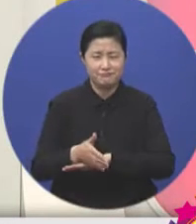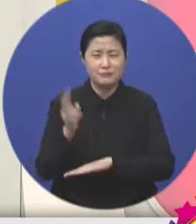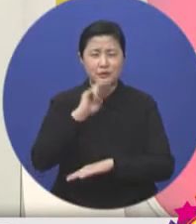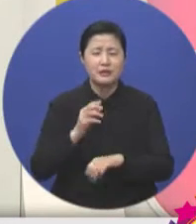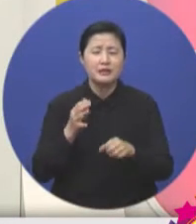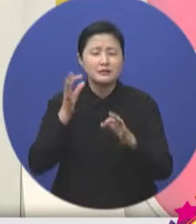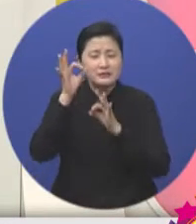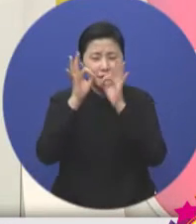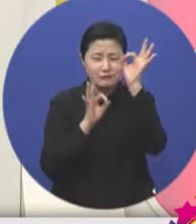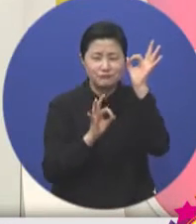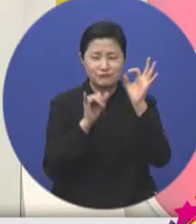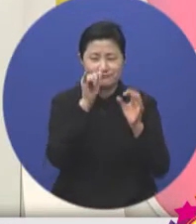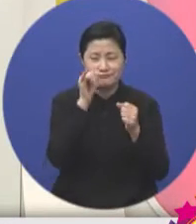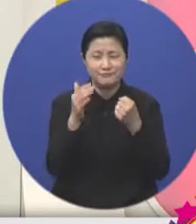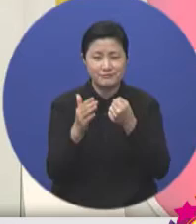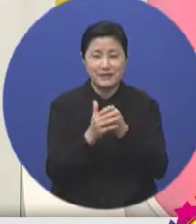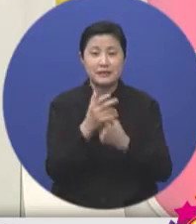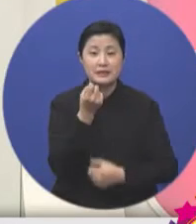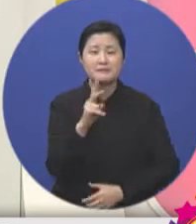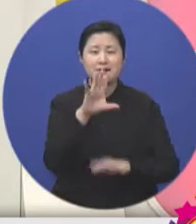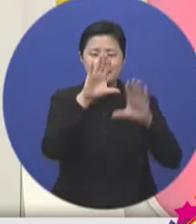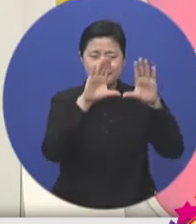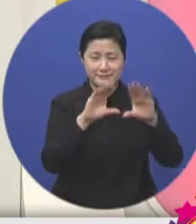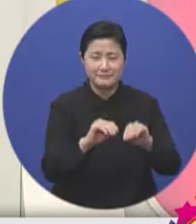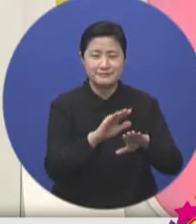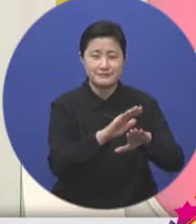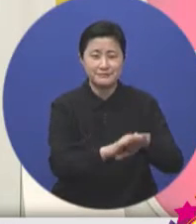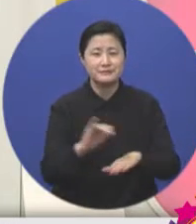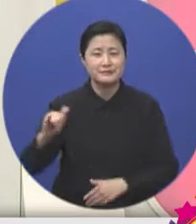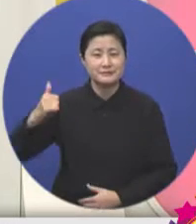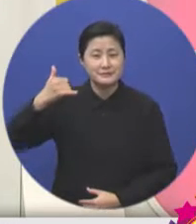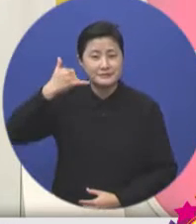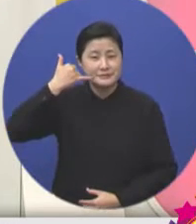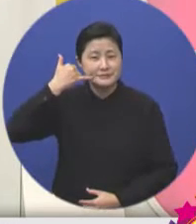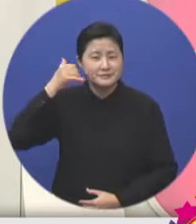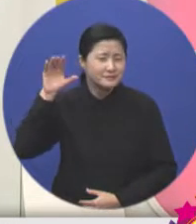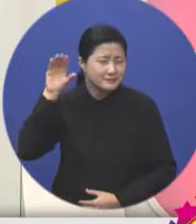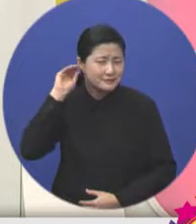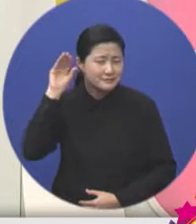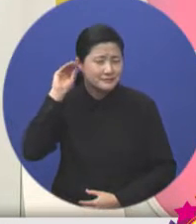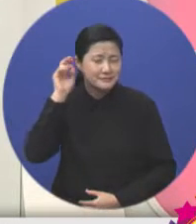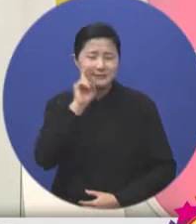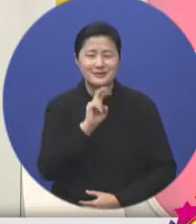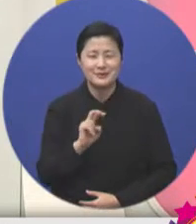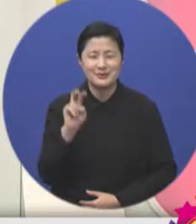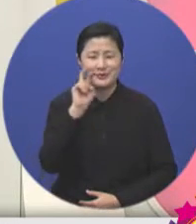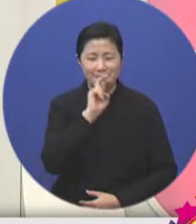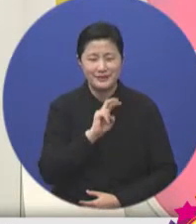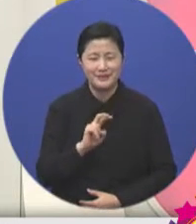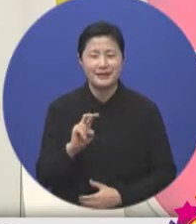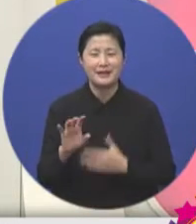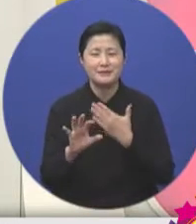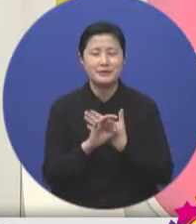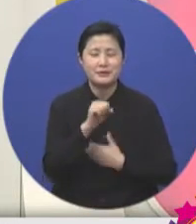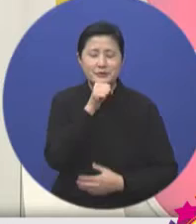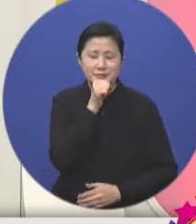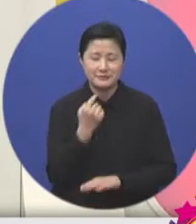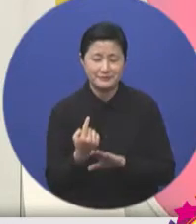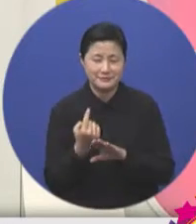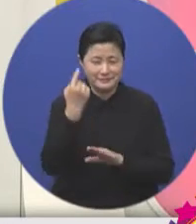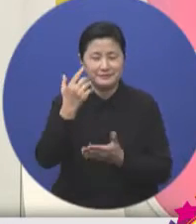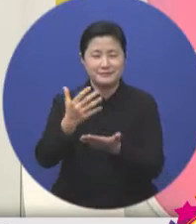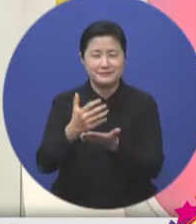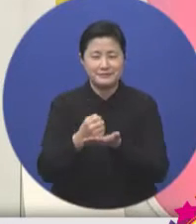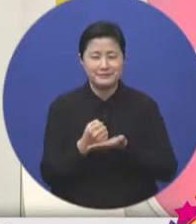잘 못하실 수가 있으니까 TV를 꺼주시고 전화기 소리에 그 반주 소리에 맞춰서 노래를 해주시면 아주 좋은 점수를